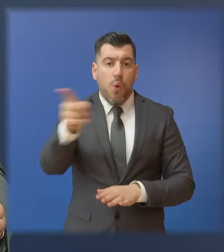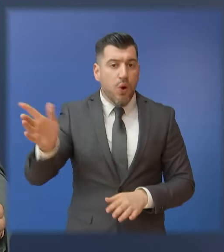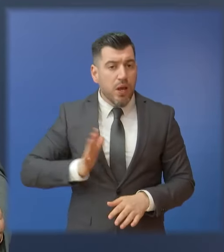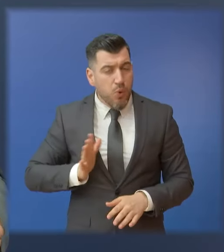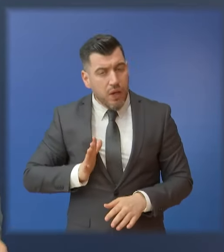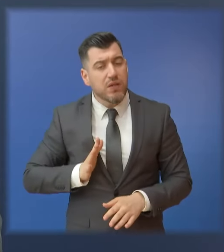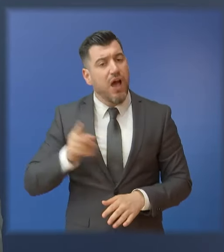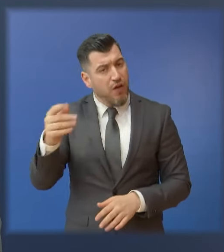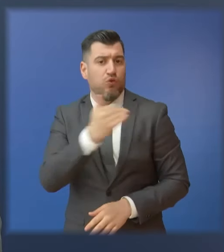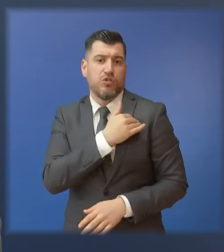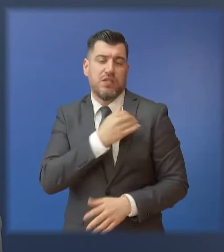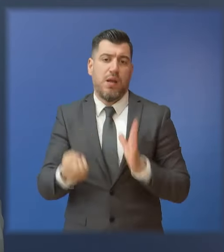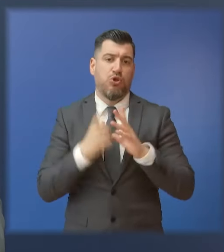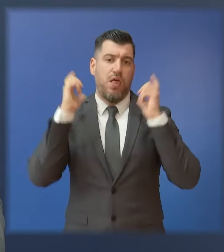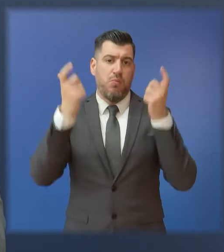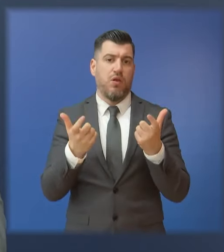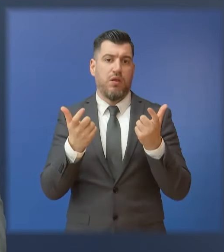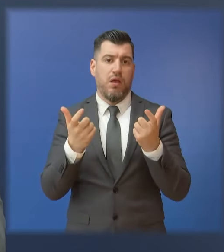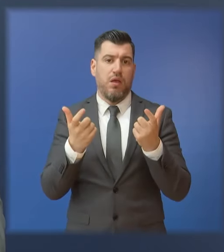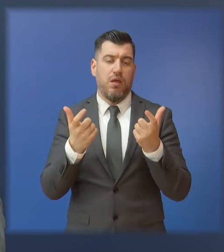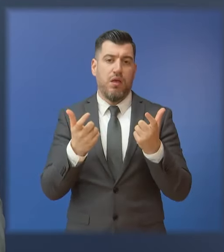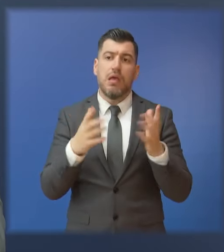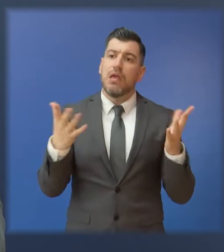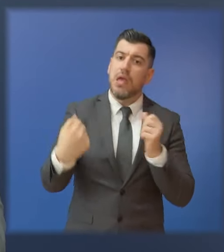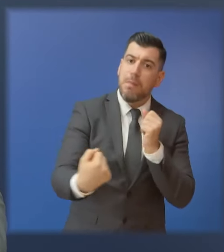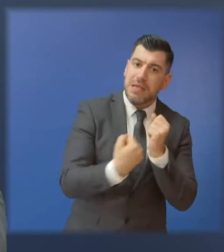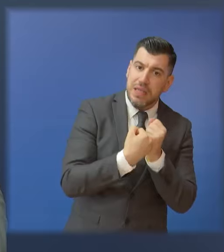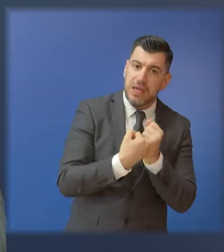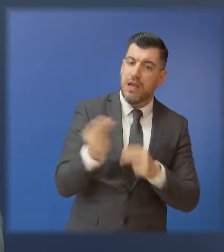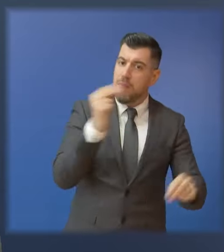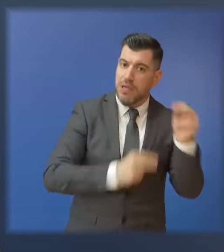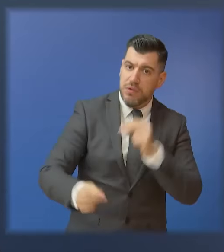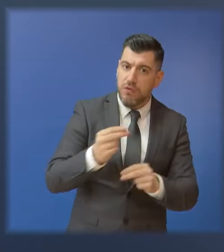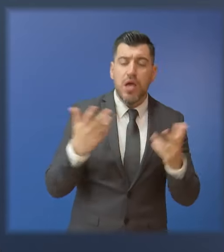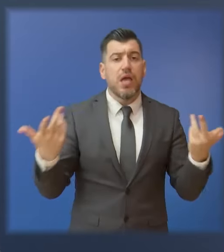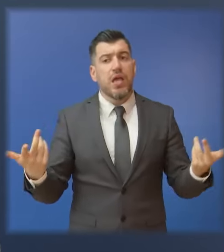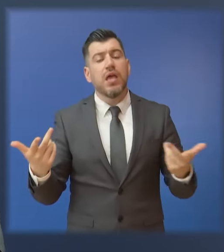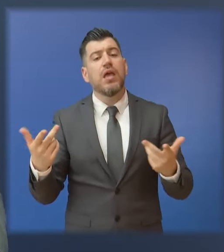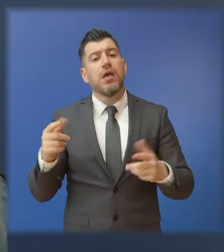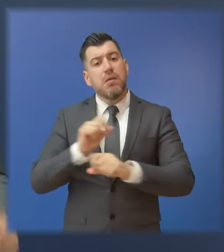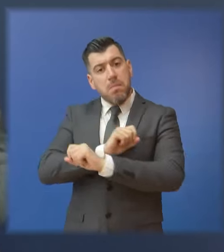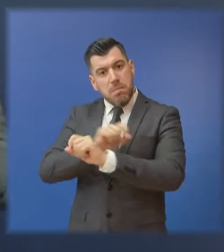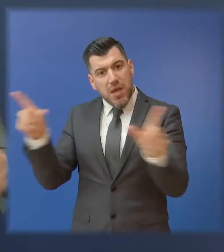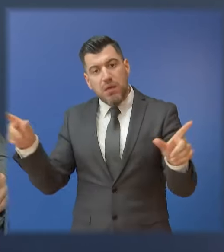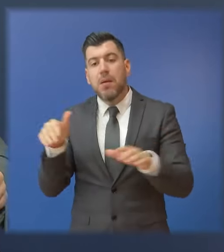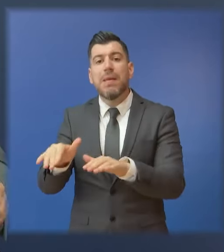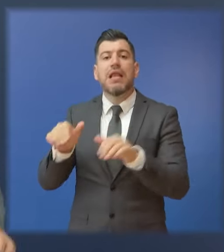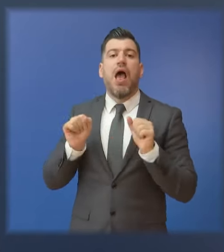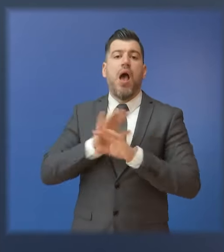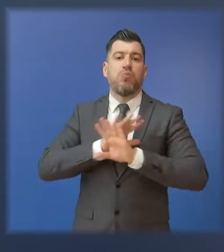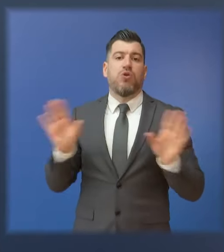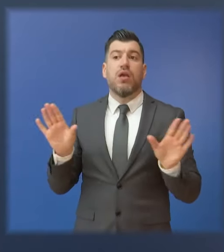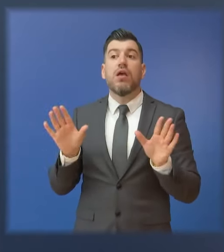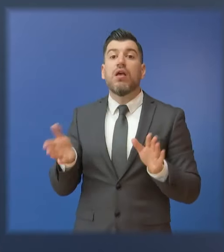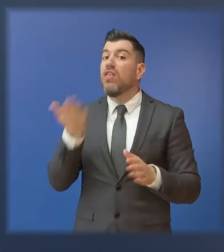επικροτώντας αυτά τα οποία έχουμε κάνει με την ψήφο τους είτε στέλνοντας ένα μήνυμα κυρίως δια της αποχή αποχής τους χωρίς να στηρίζουν κάποιο